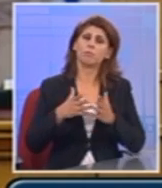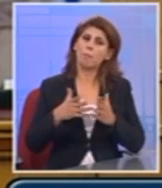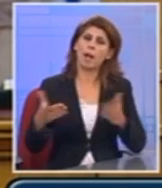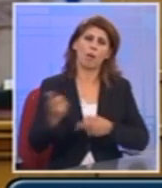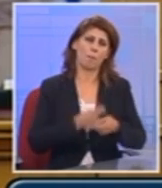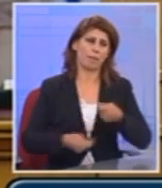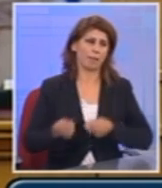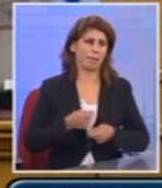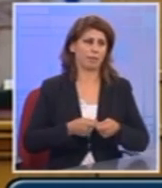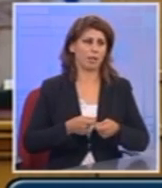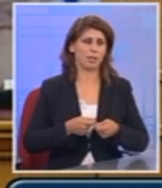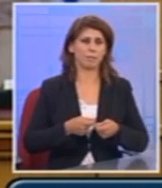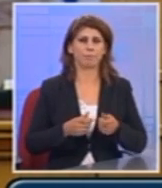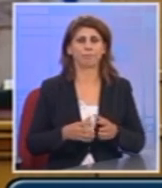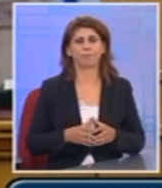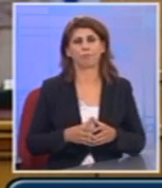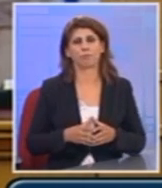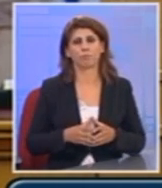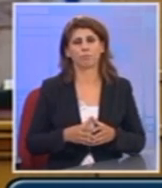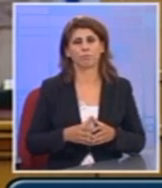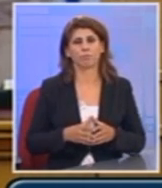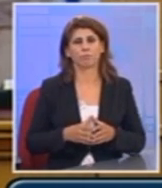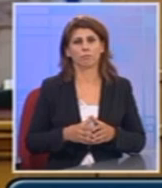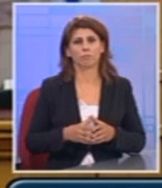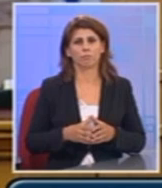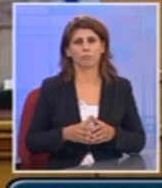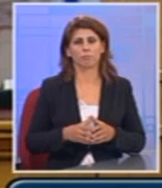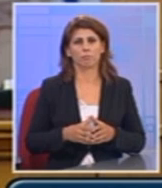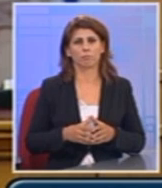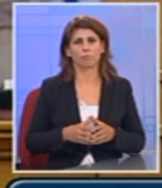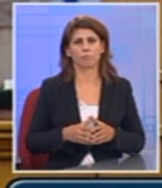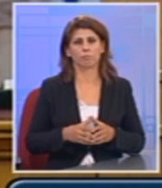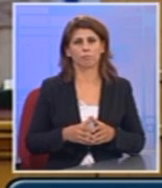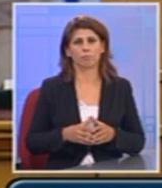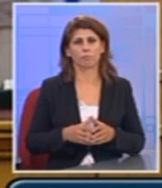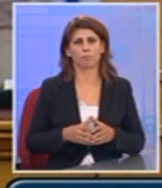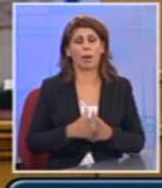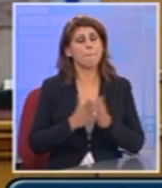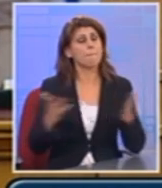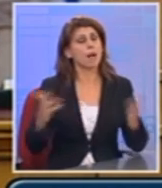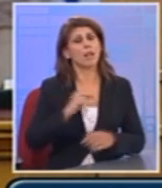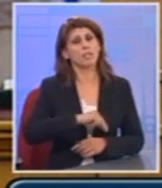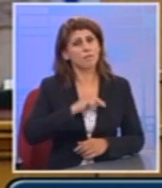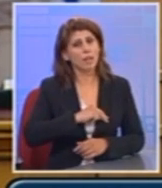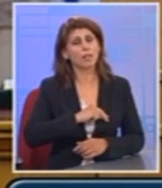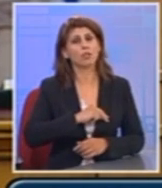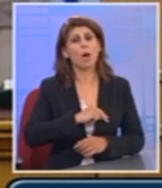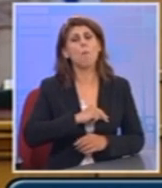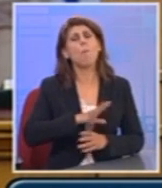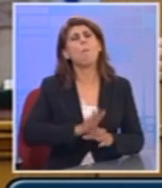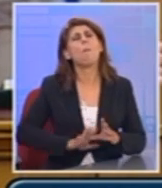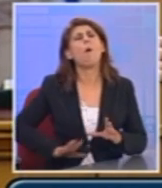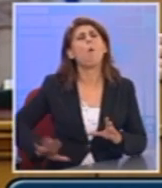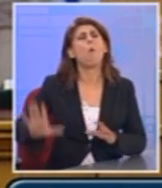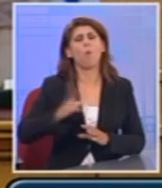επιχειρηματίες με το μεγάλα συμφέροντα με τις τράπεζες με όλους τους